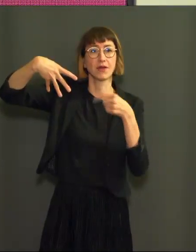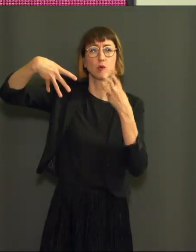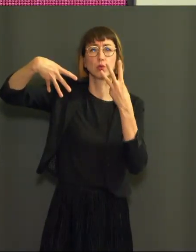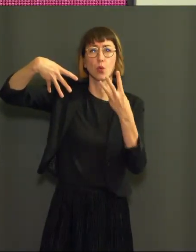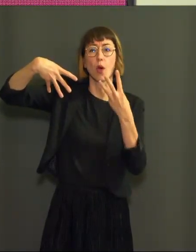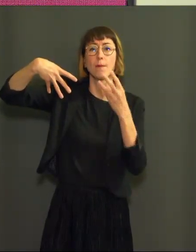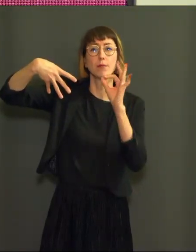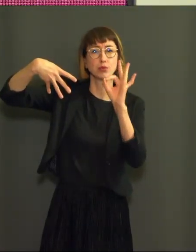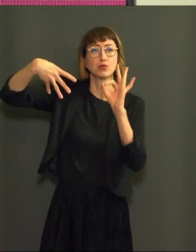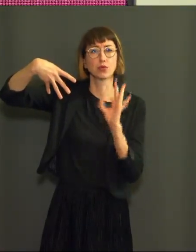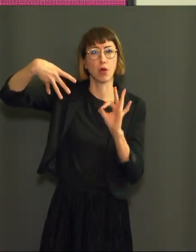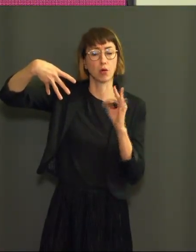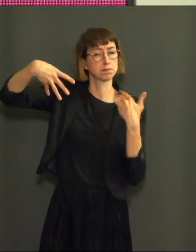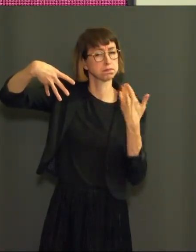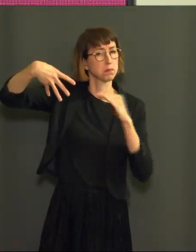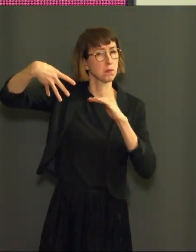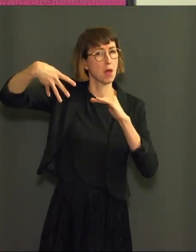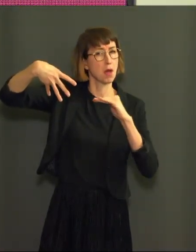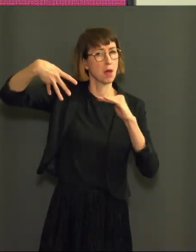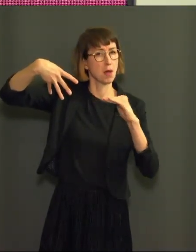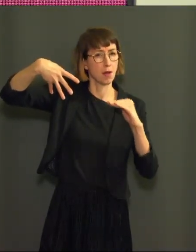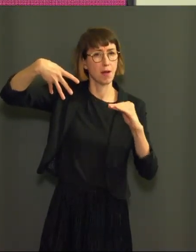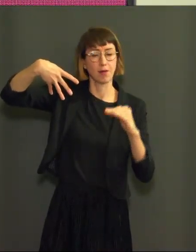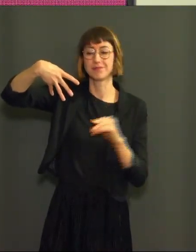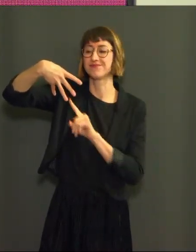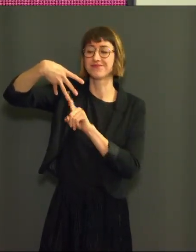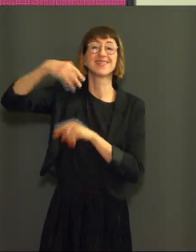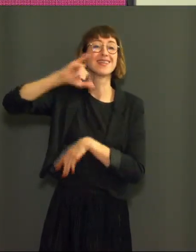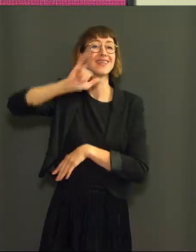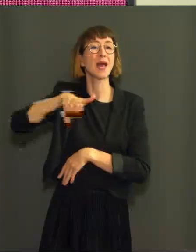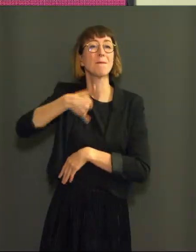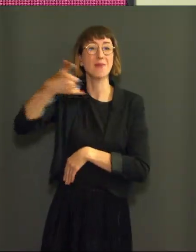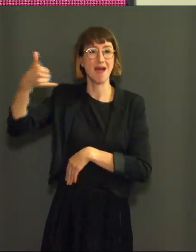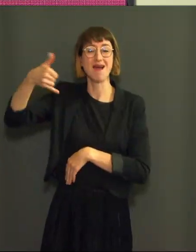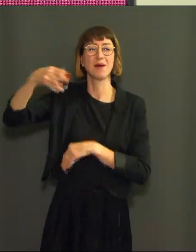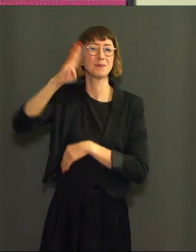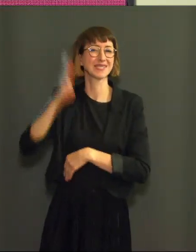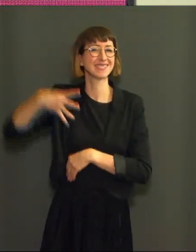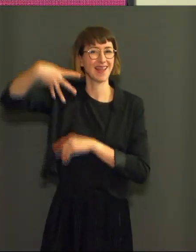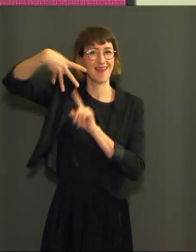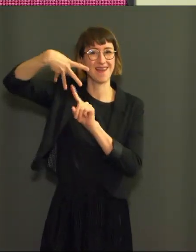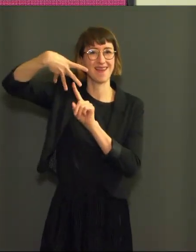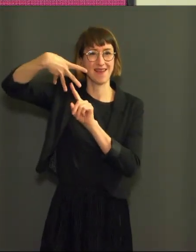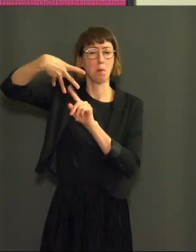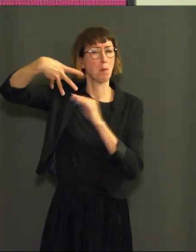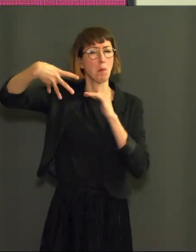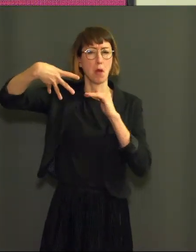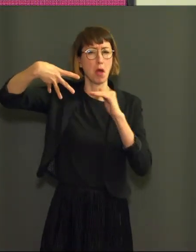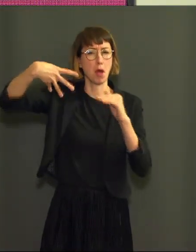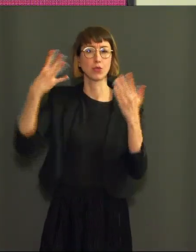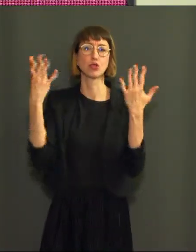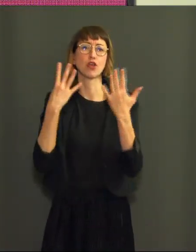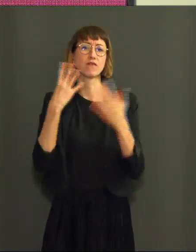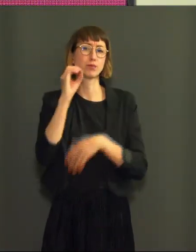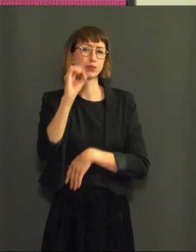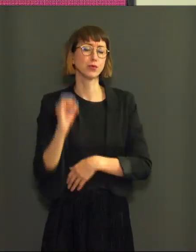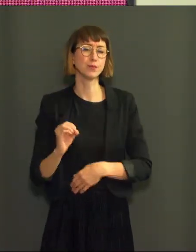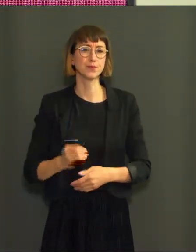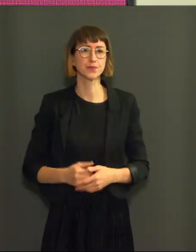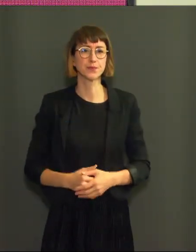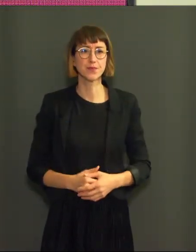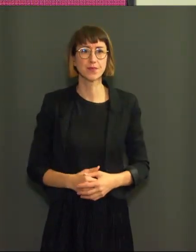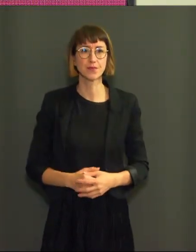le variant gamma ou brésilien reste stable lui aussi aux environs des 9%. On l'a déjà dit,